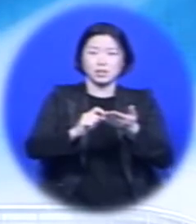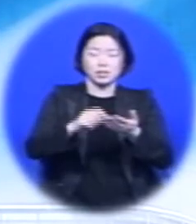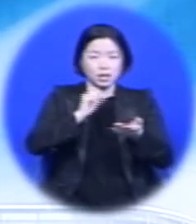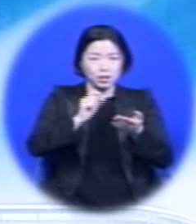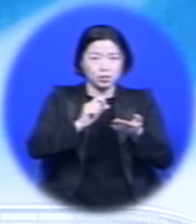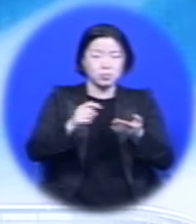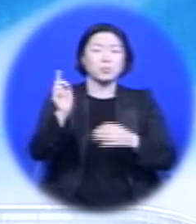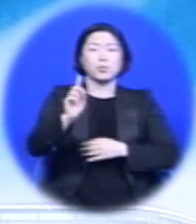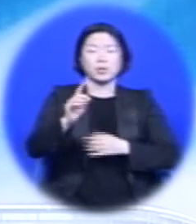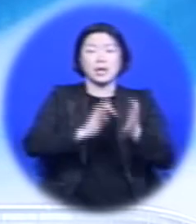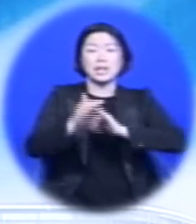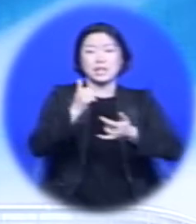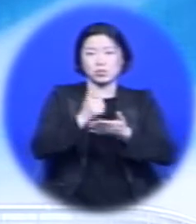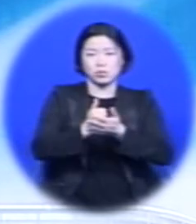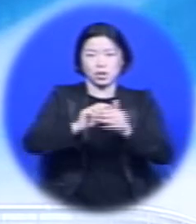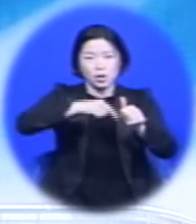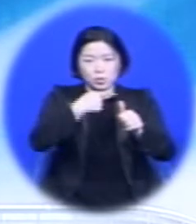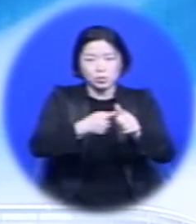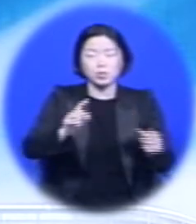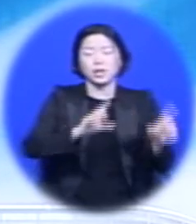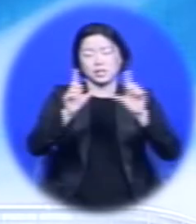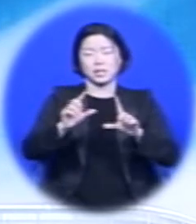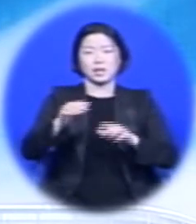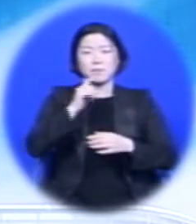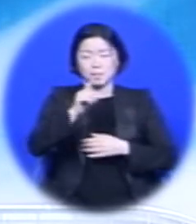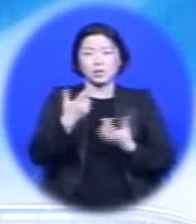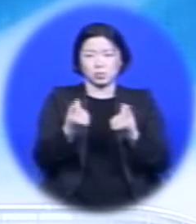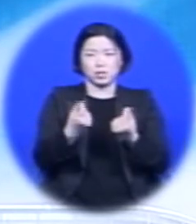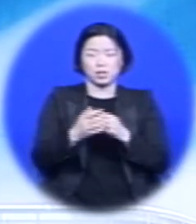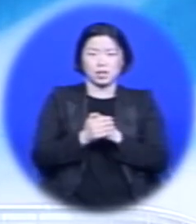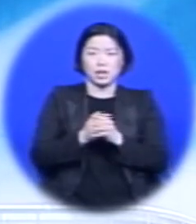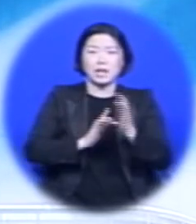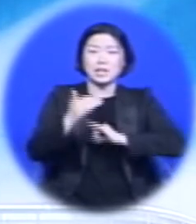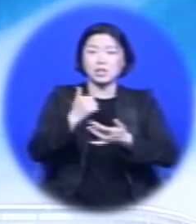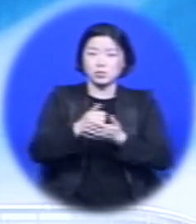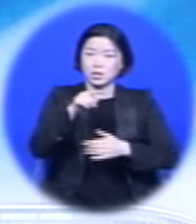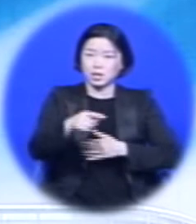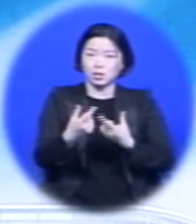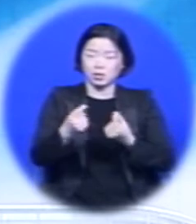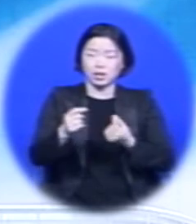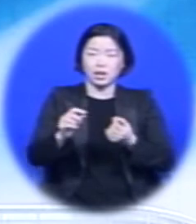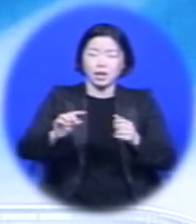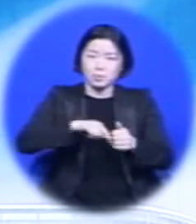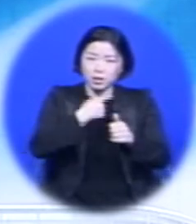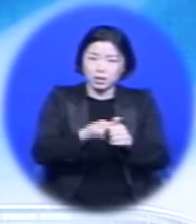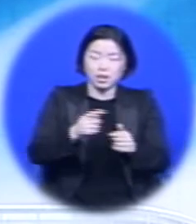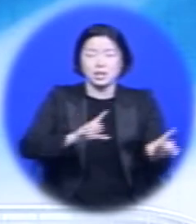사는 거잖아요. 그런데 예수님에게 이렇게 매여 사는 사람이 복이